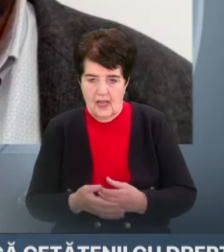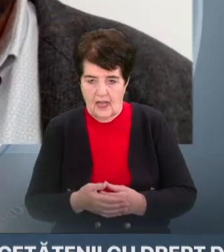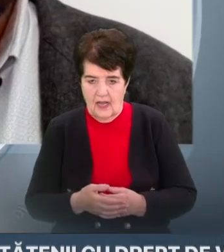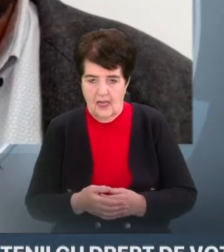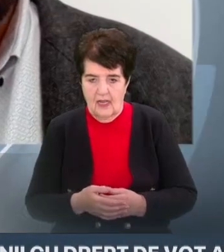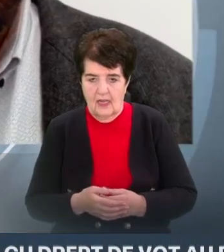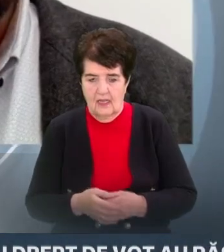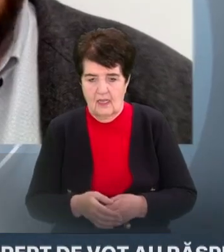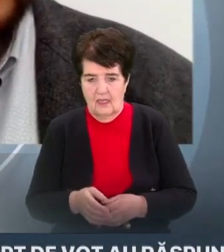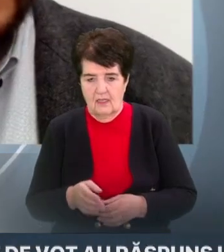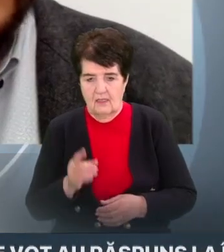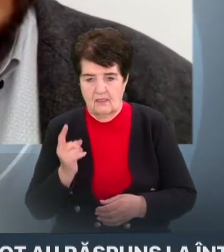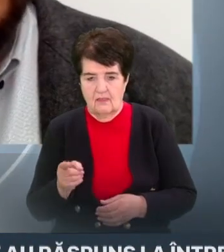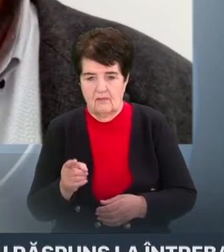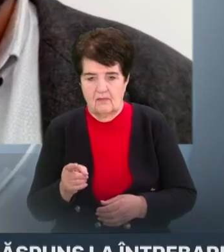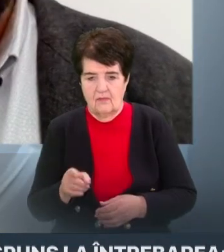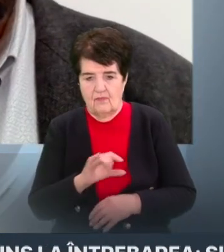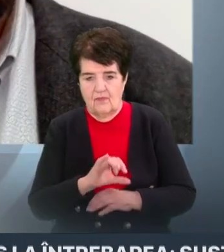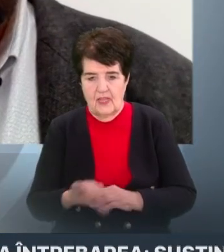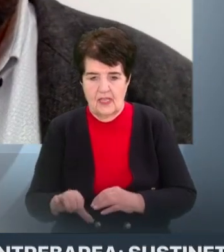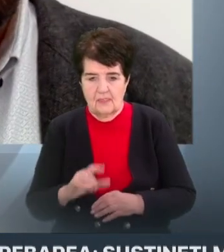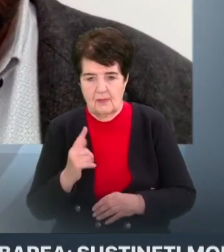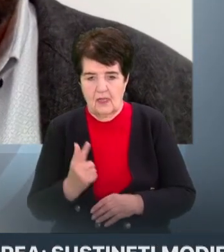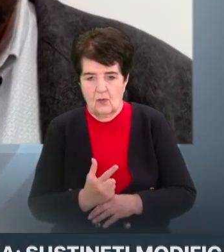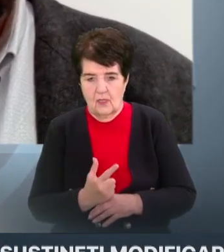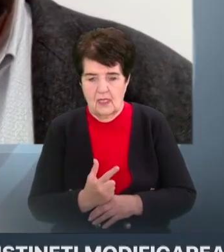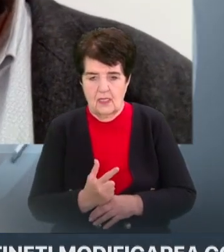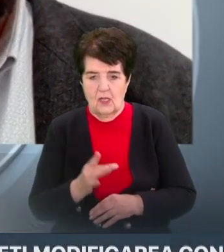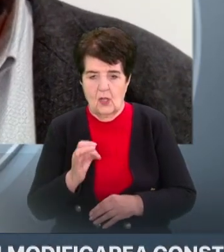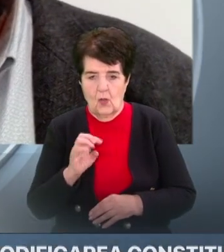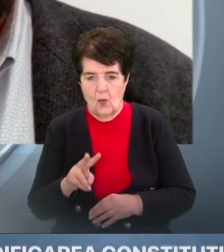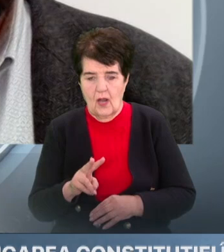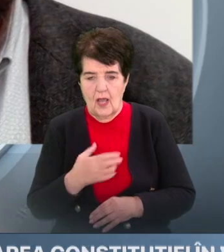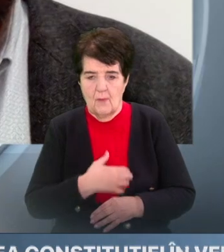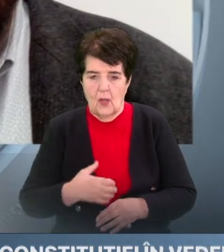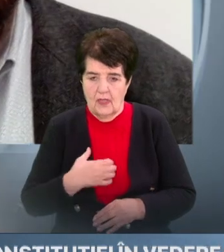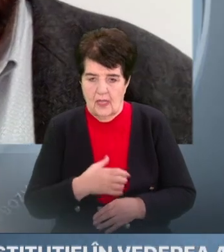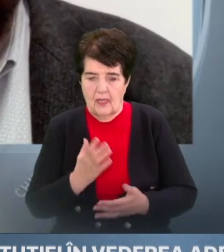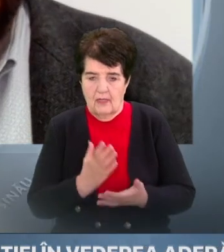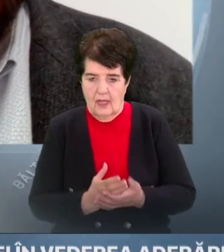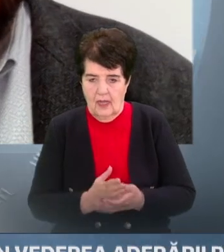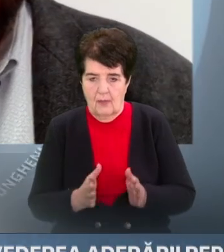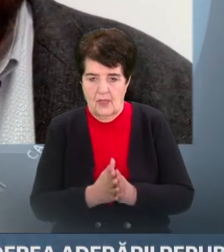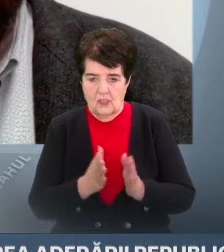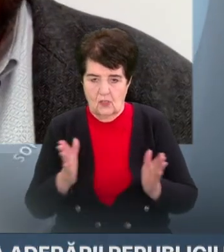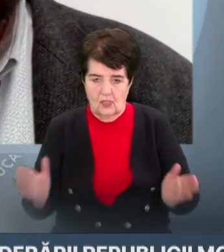că diaspora a jucat încă o dată un rol important, dar